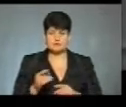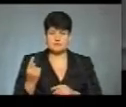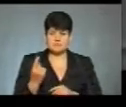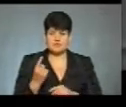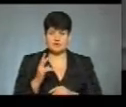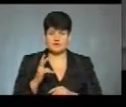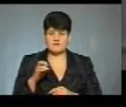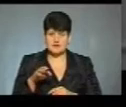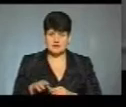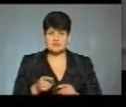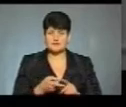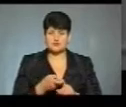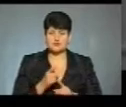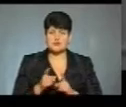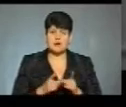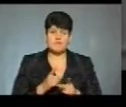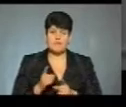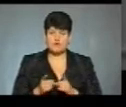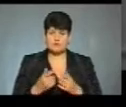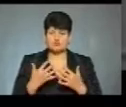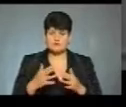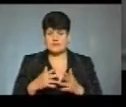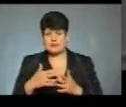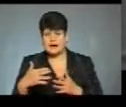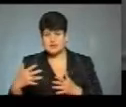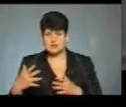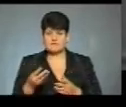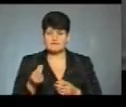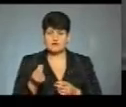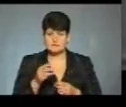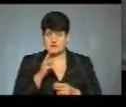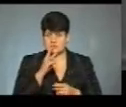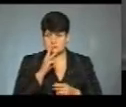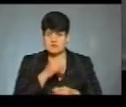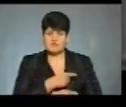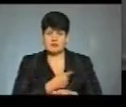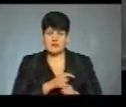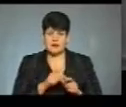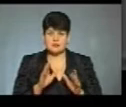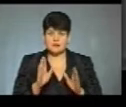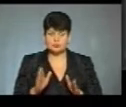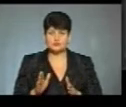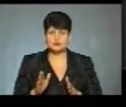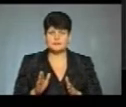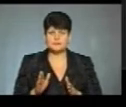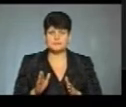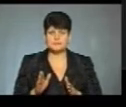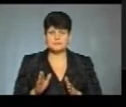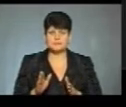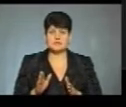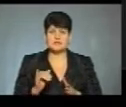1 квітня в рамках реформи уже далі фінансування заробітної плати по лікарнях буде відбуватися